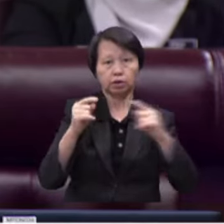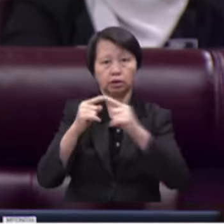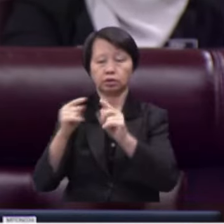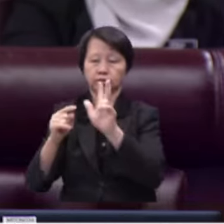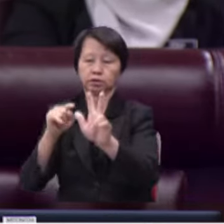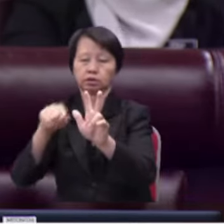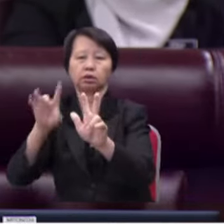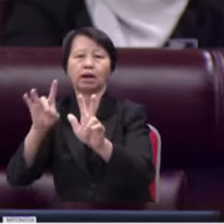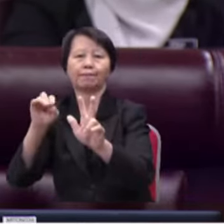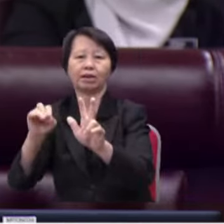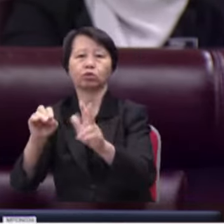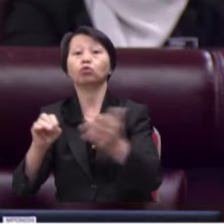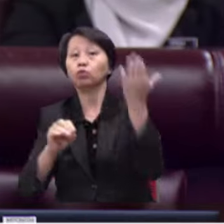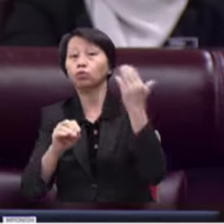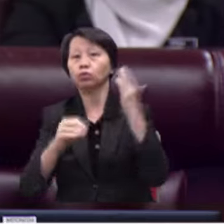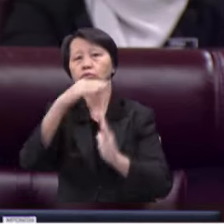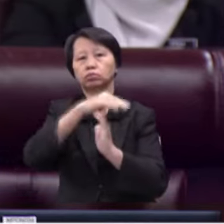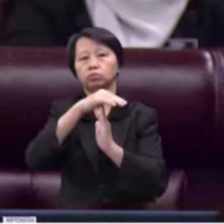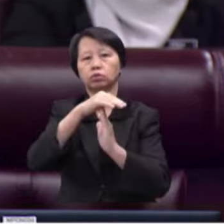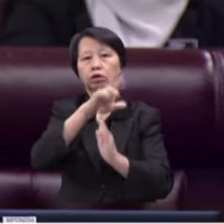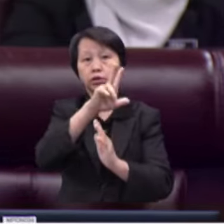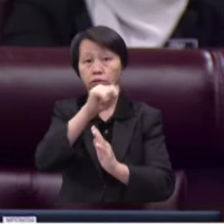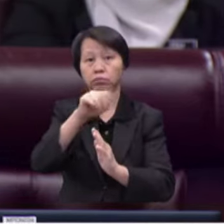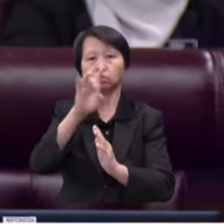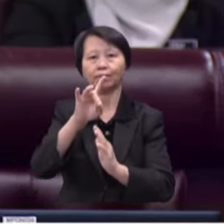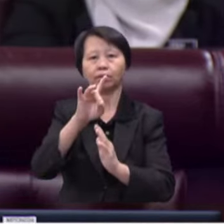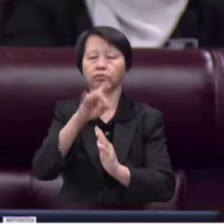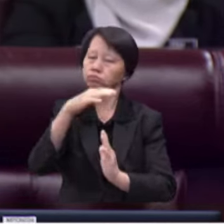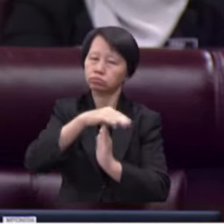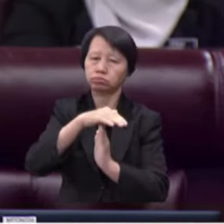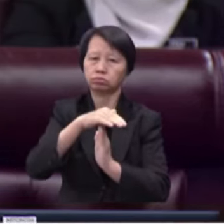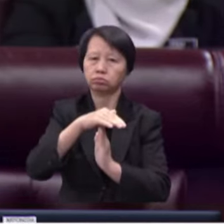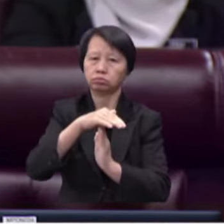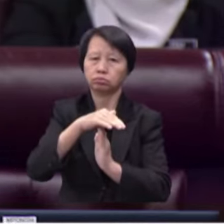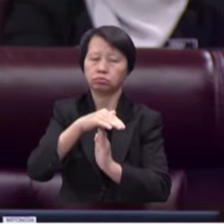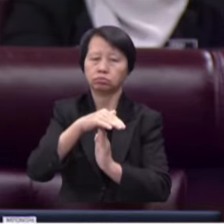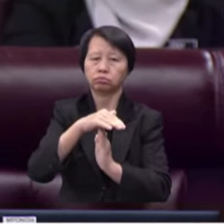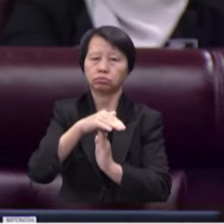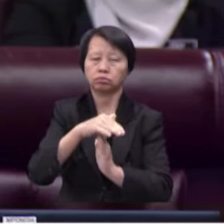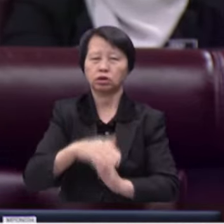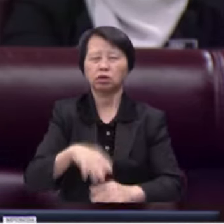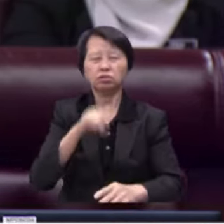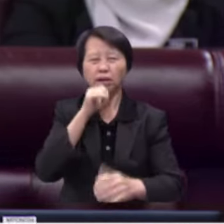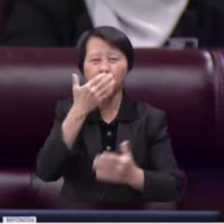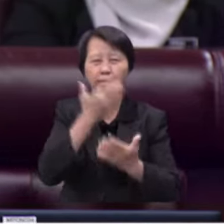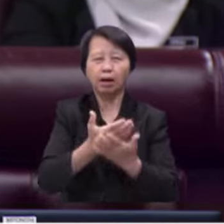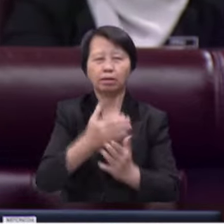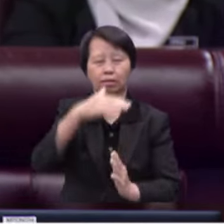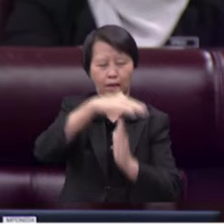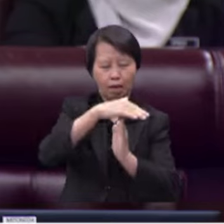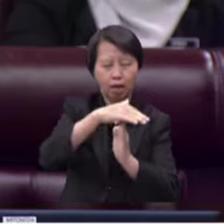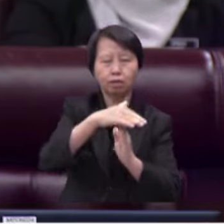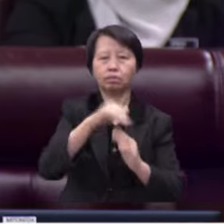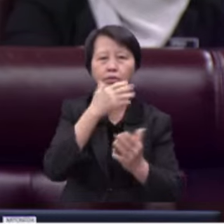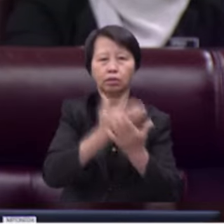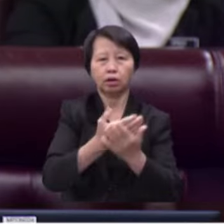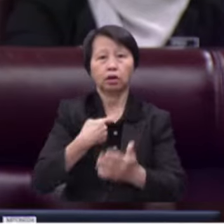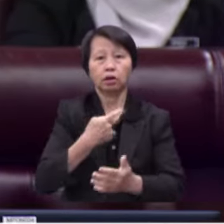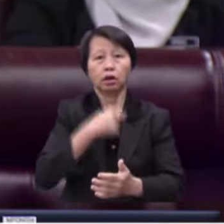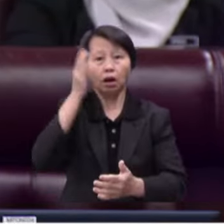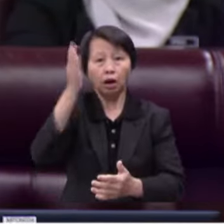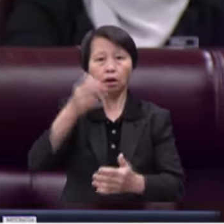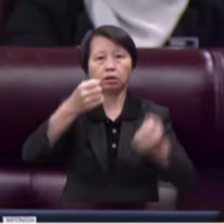Ringgit 80sin keburukan penambatan Ini Ratu and ketua kita akan kehilangan